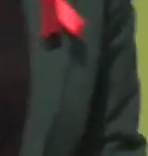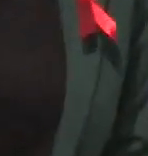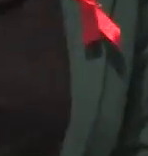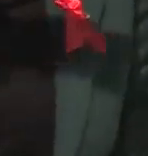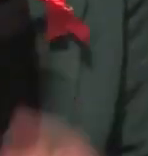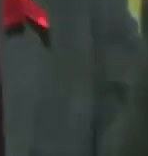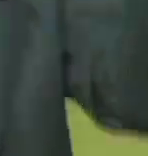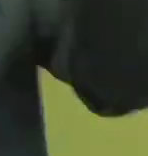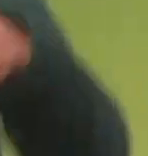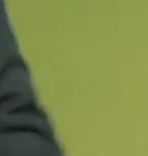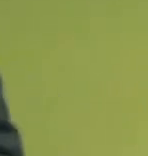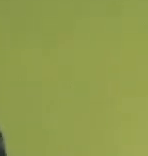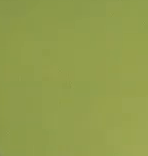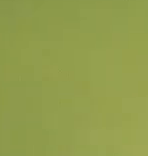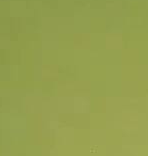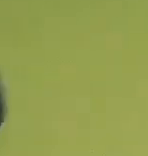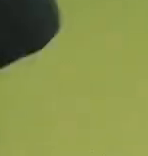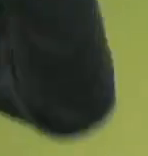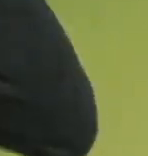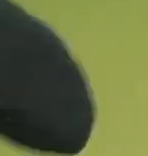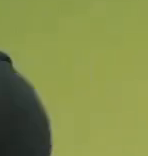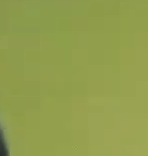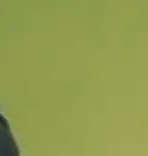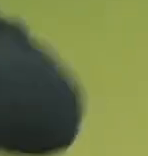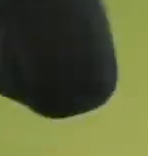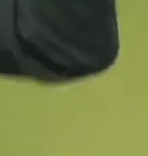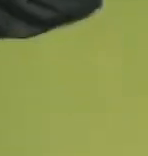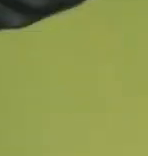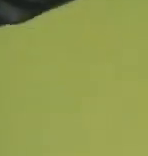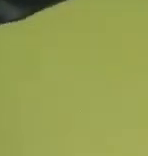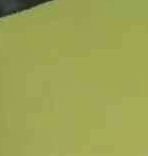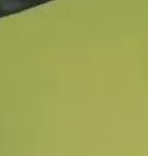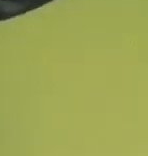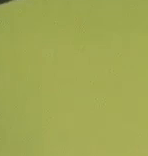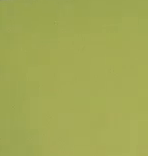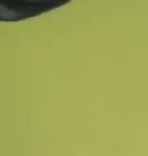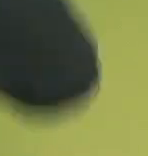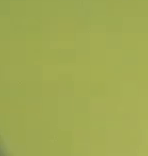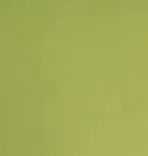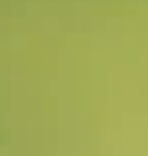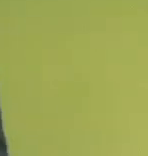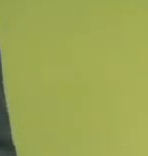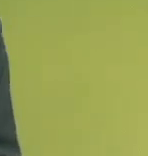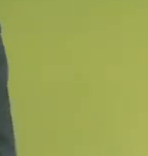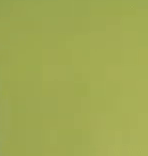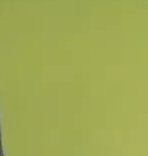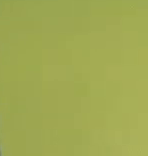und Freunde, liebe Gehörlosen, die auch zahlreich erschienen sind, vielen Dank. Ich bin sehr froh, dass Sie da sind.